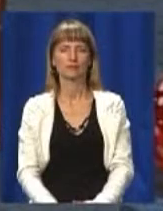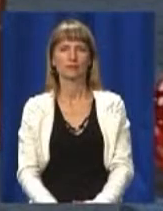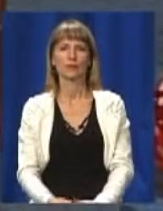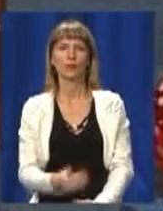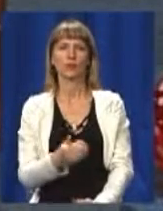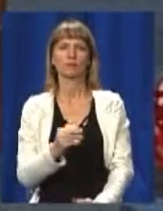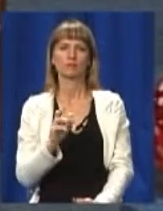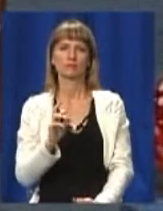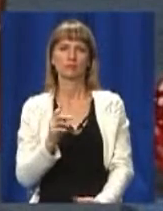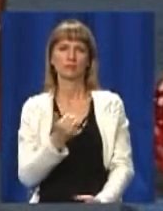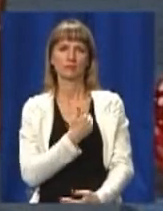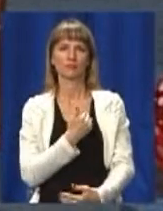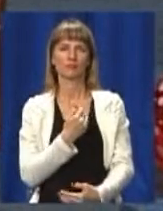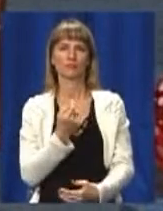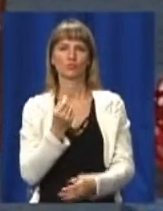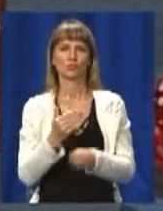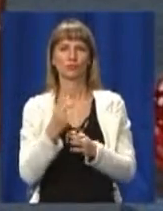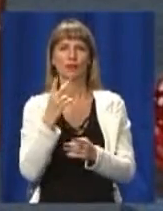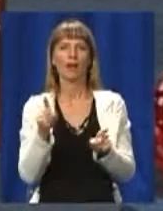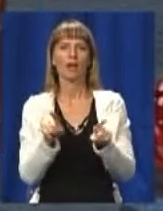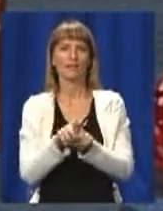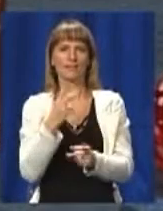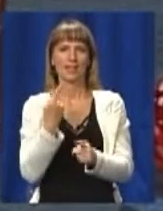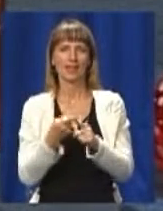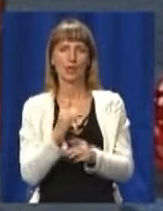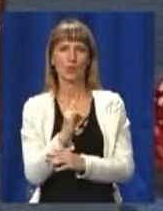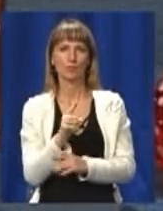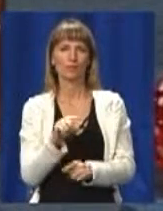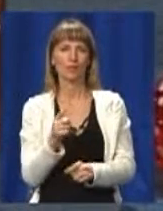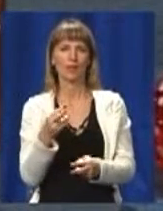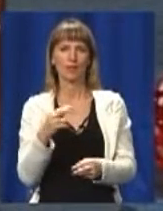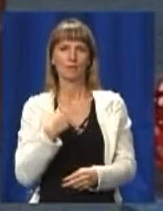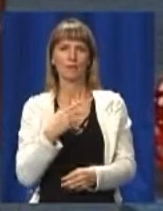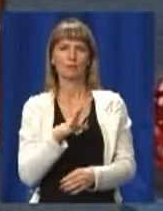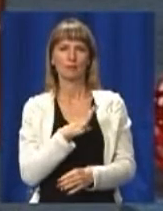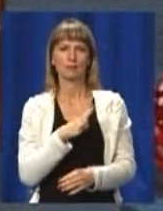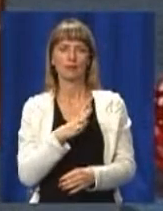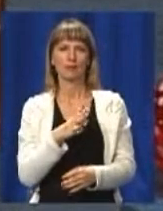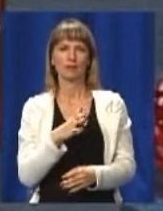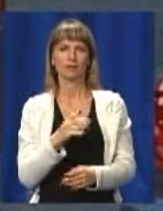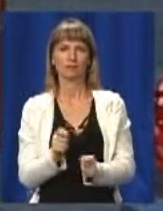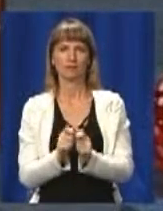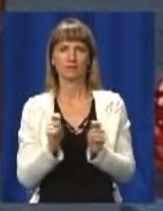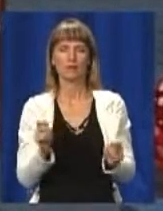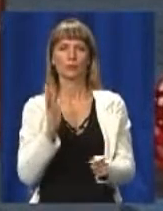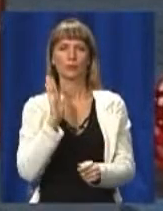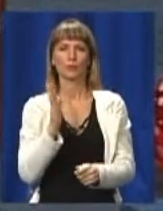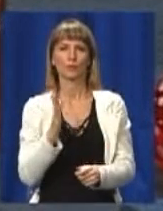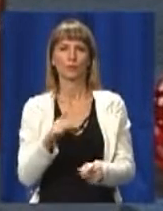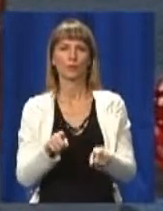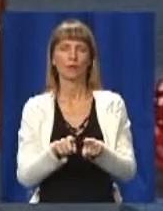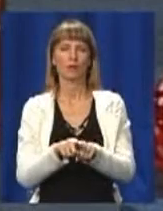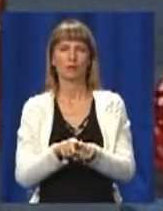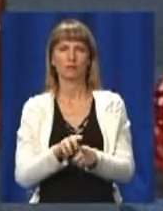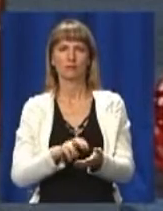Ну, хоча б фрагментально могли подивитися, як виглядають ці ляльки, тому що для мене було, наприклад, відкриття. Ну, проте будемо так от